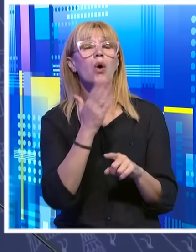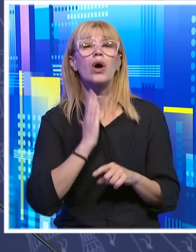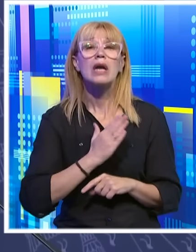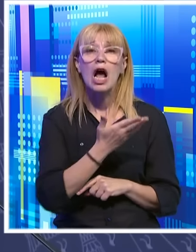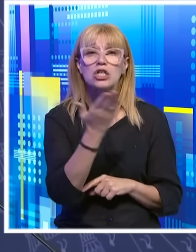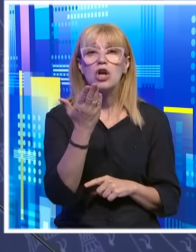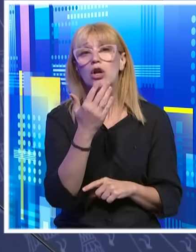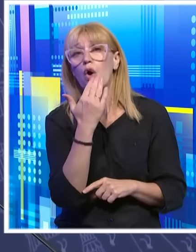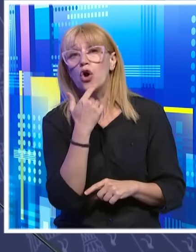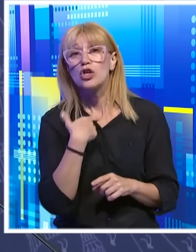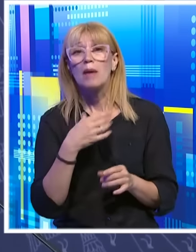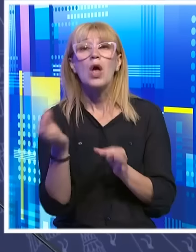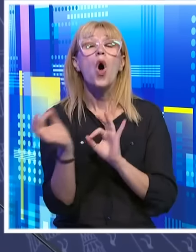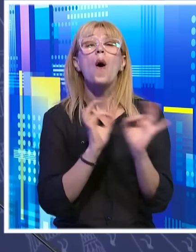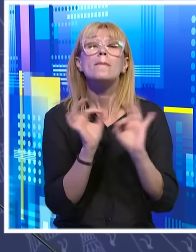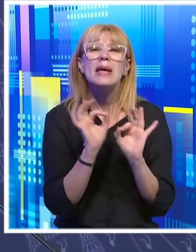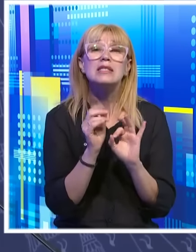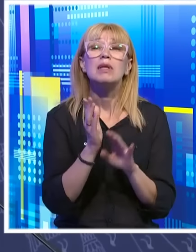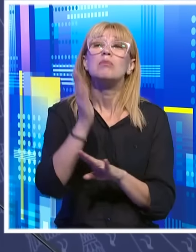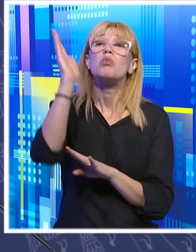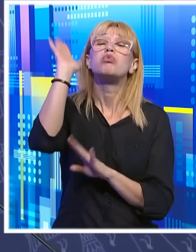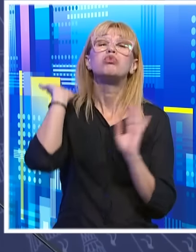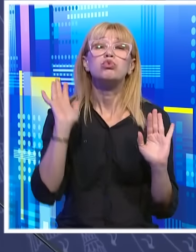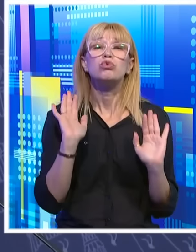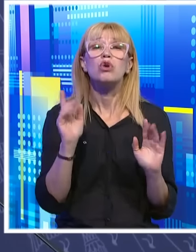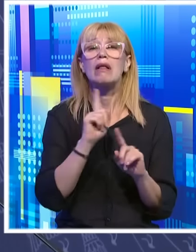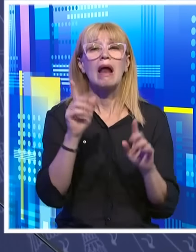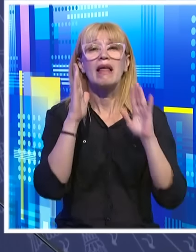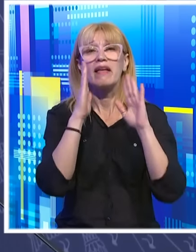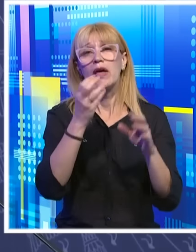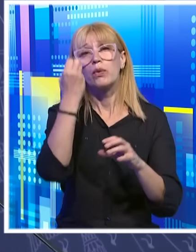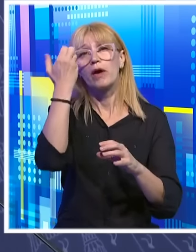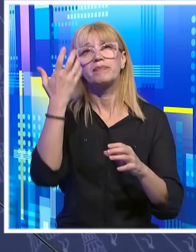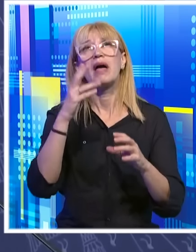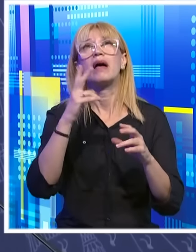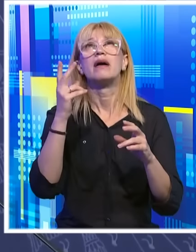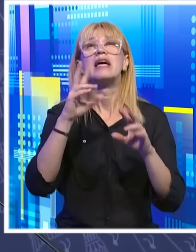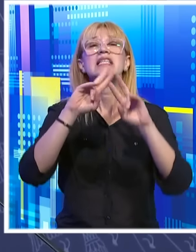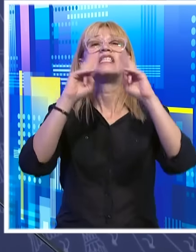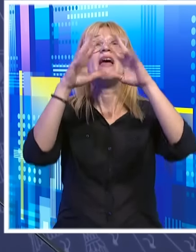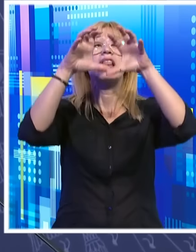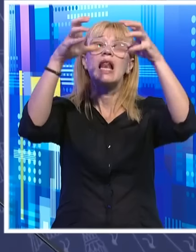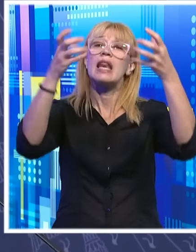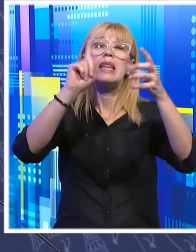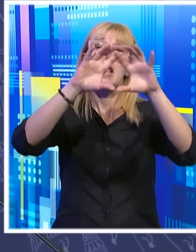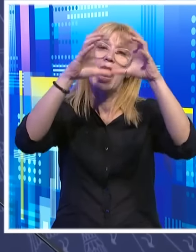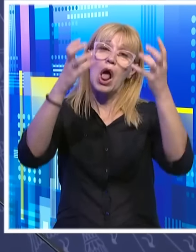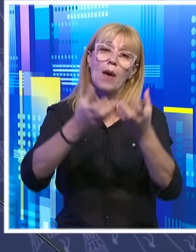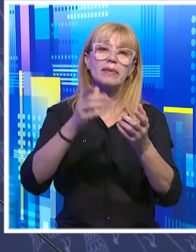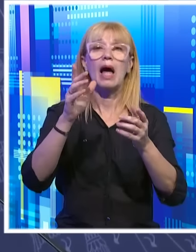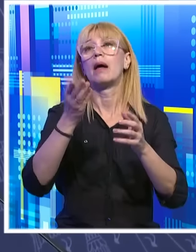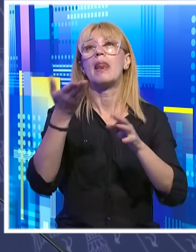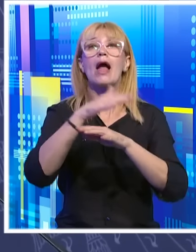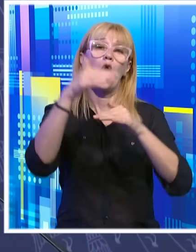najbolji mogući način, a ne verovala u to da je zemlja četvrtasta i u sve druge teorije zavere koje im prosipate svakog